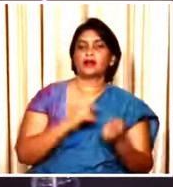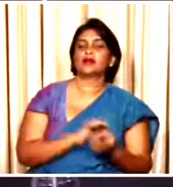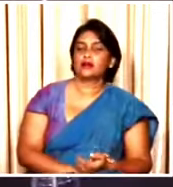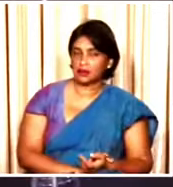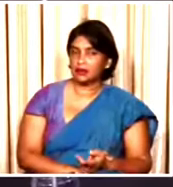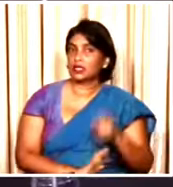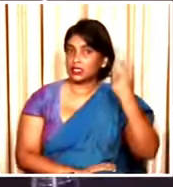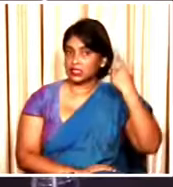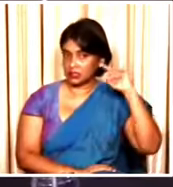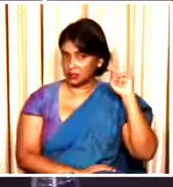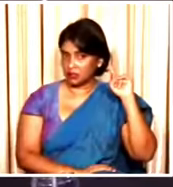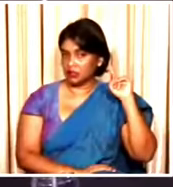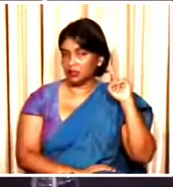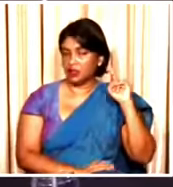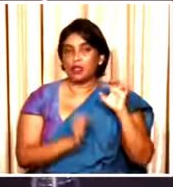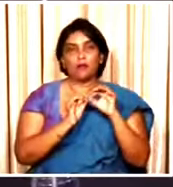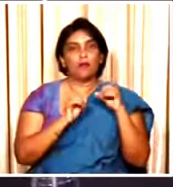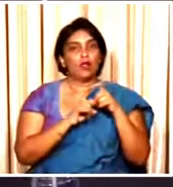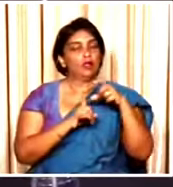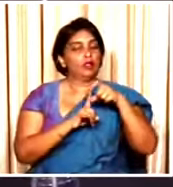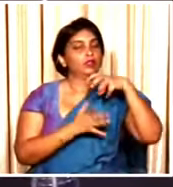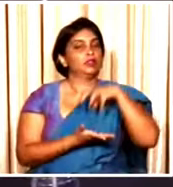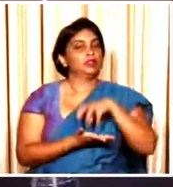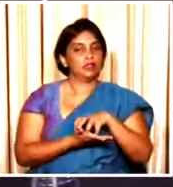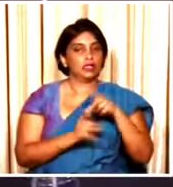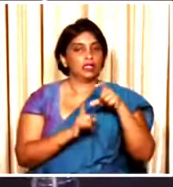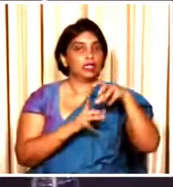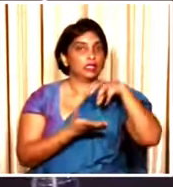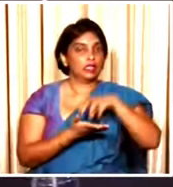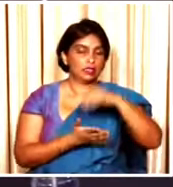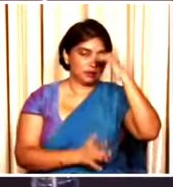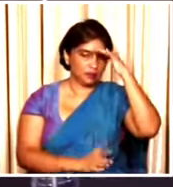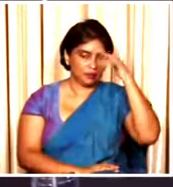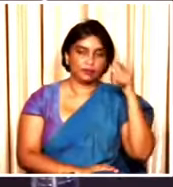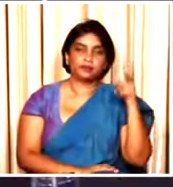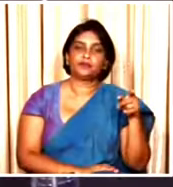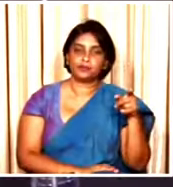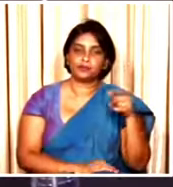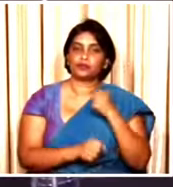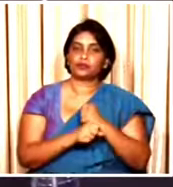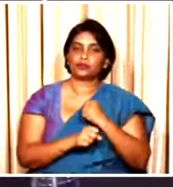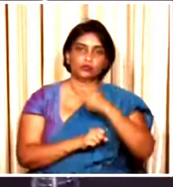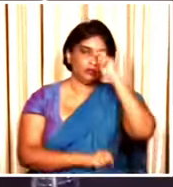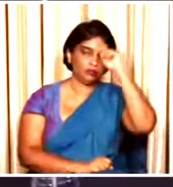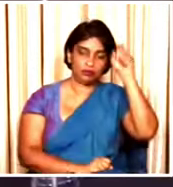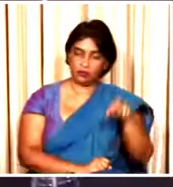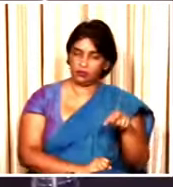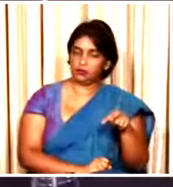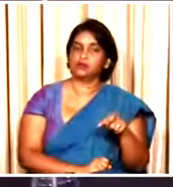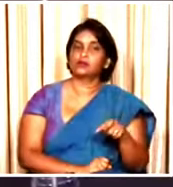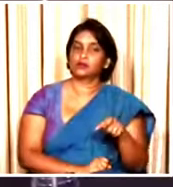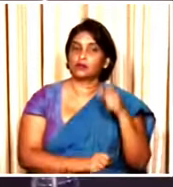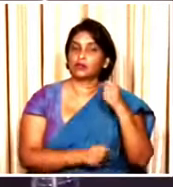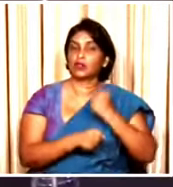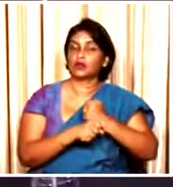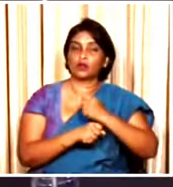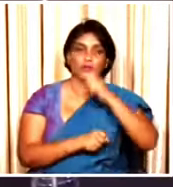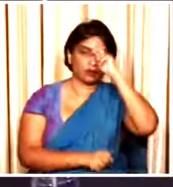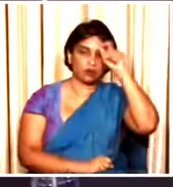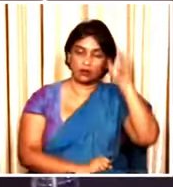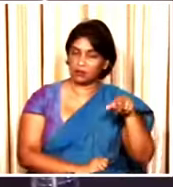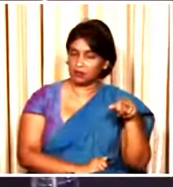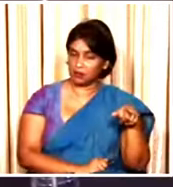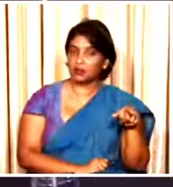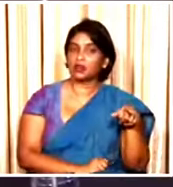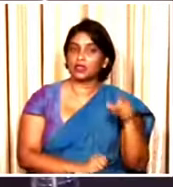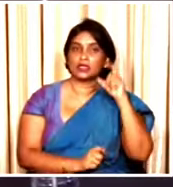දැන් ඊයේ බදුල්ල දිස්ත්‍රික්කයේ අපේ දිස්ත්‍රික් නායක ගුණවර්ධන මහත්මයා ඒ ගුණවර්ධන